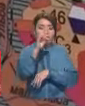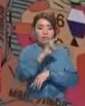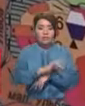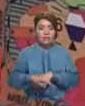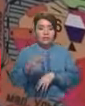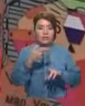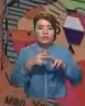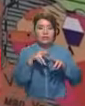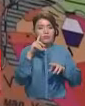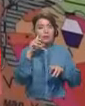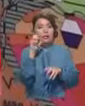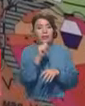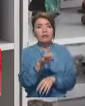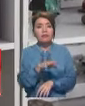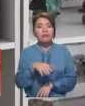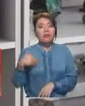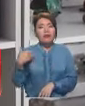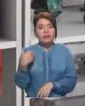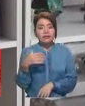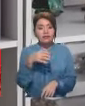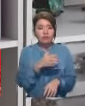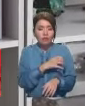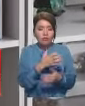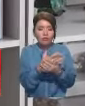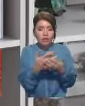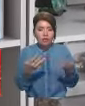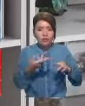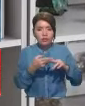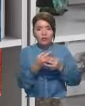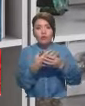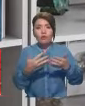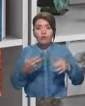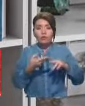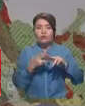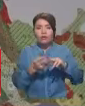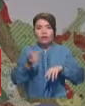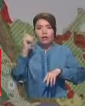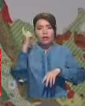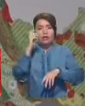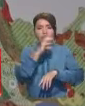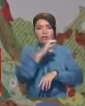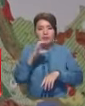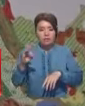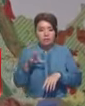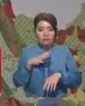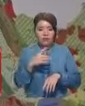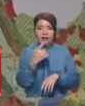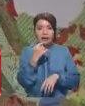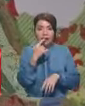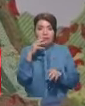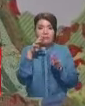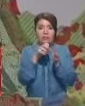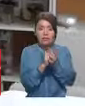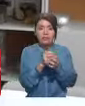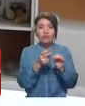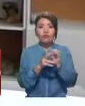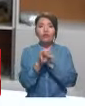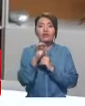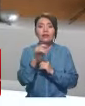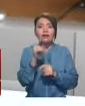отмечены залежи полезных ископаемых. Преимущественно все они разведаны еще во времена СССР. А вот красным цветом отмечены так